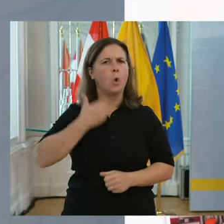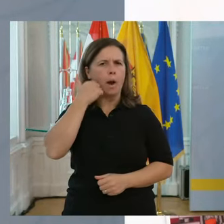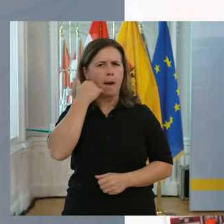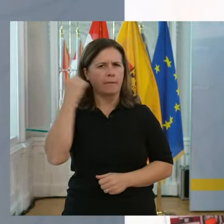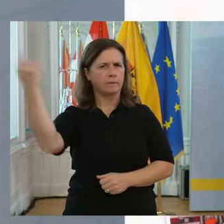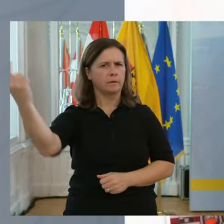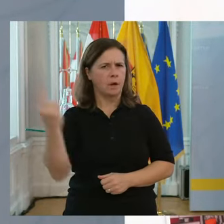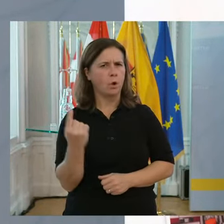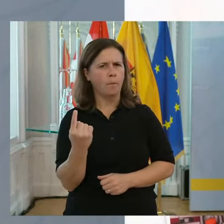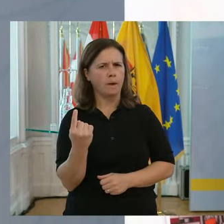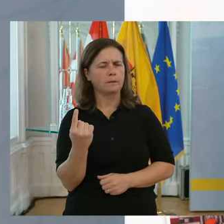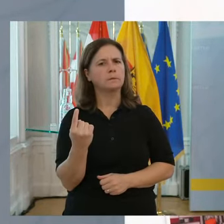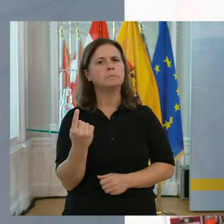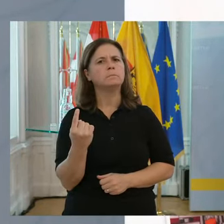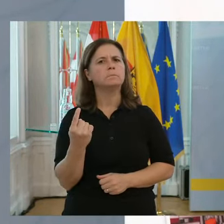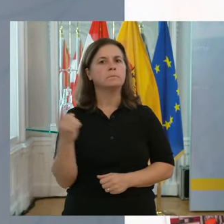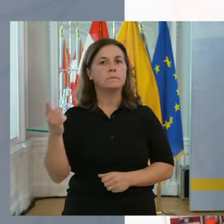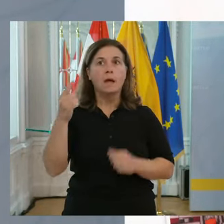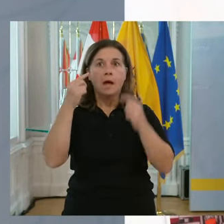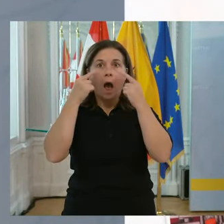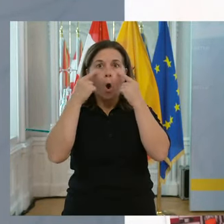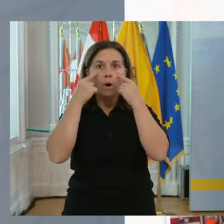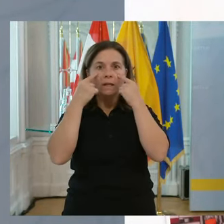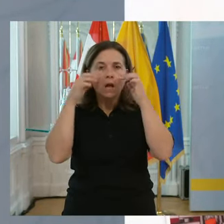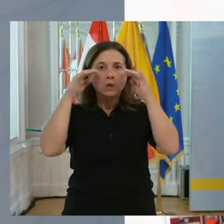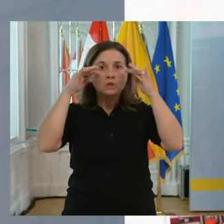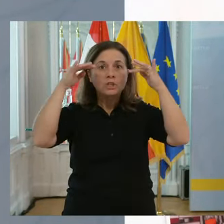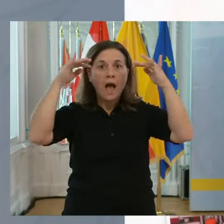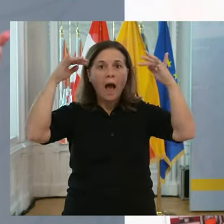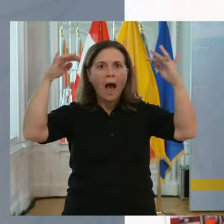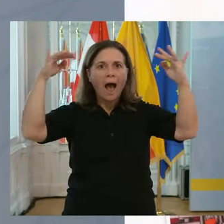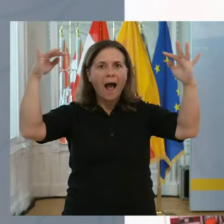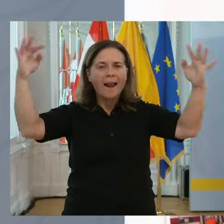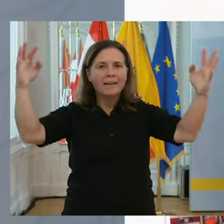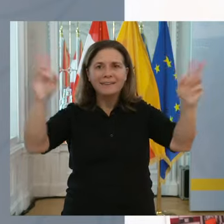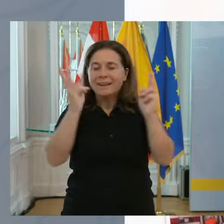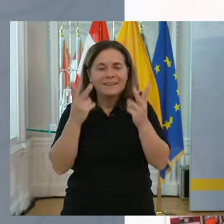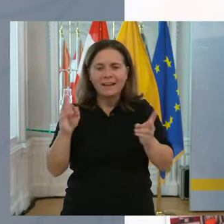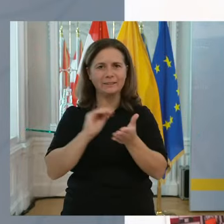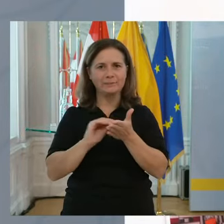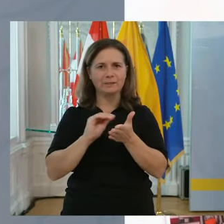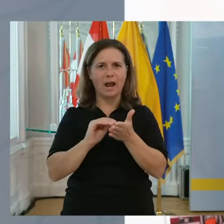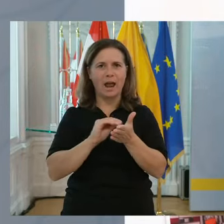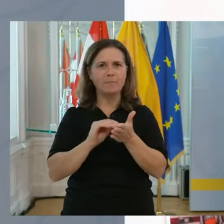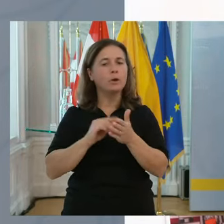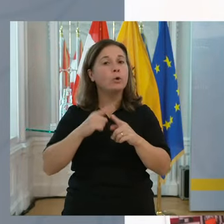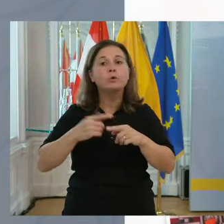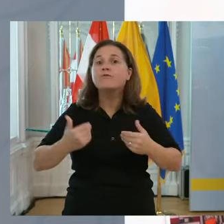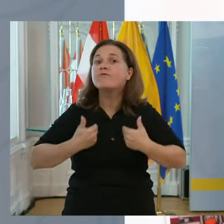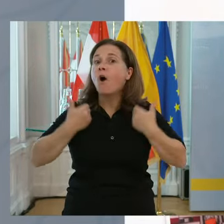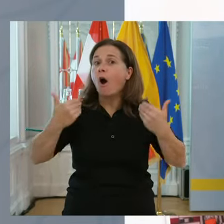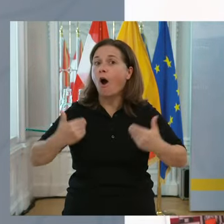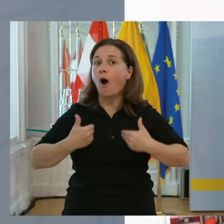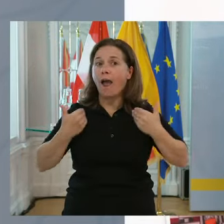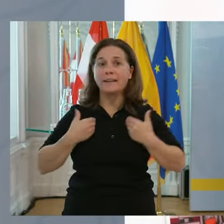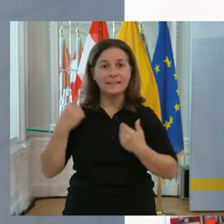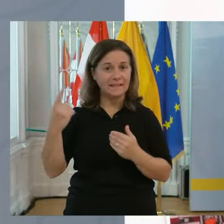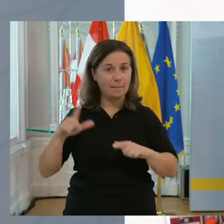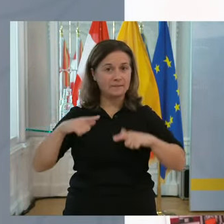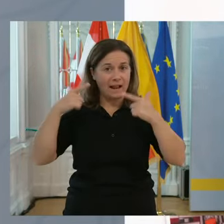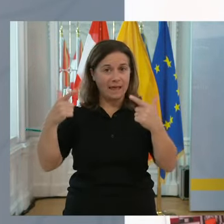hierher gekommen. Das Strahlen in seinen Augen, das kann ich hier gar nicht beschreiben und die Freude, die er erlebt